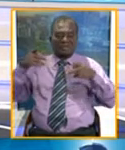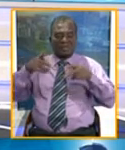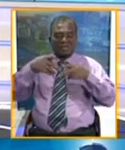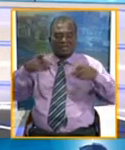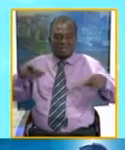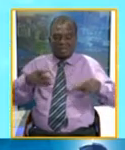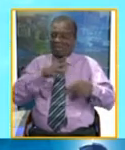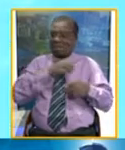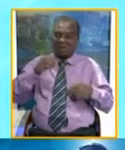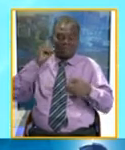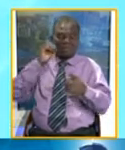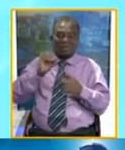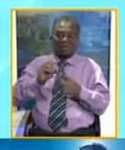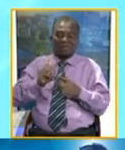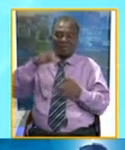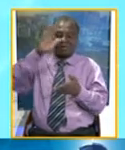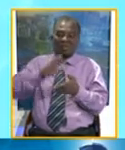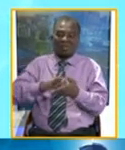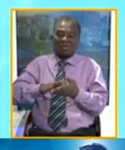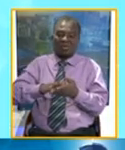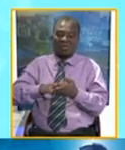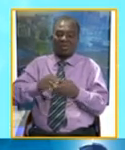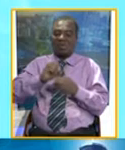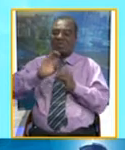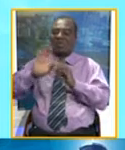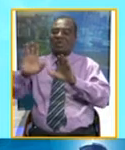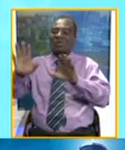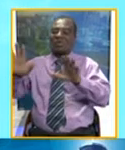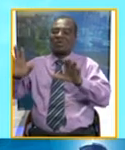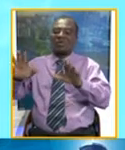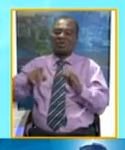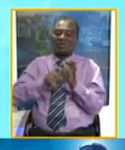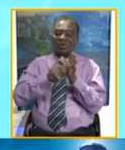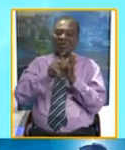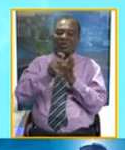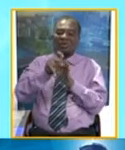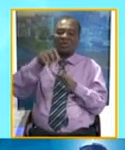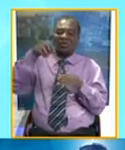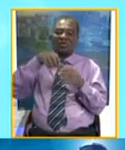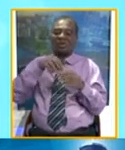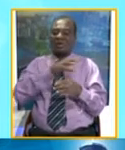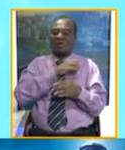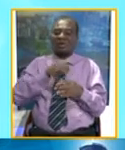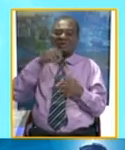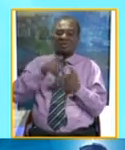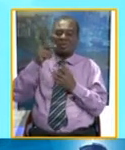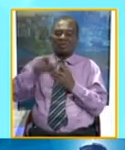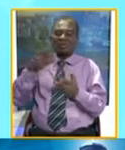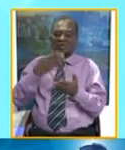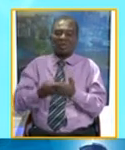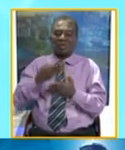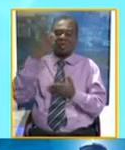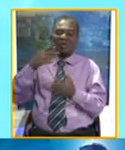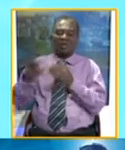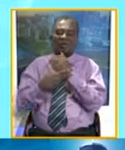sanitaires. Objectif, réduire fortement la propagation du virus. Ce projet est financé par la Banque mondiale à